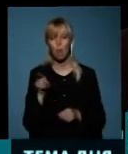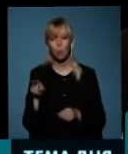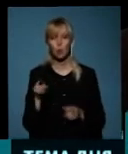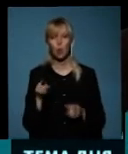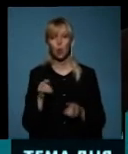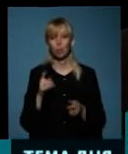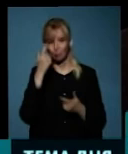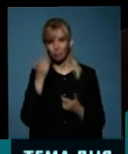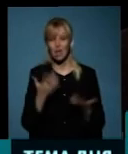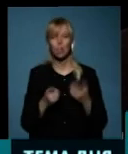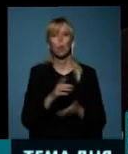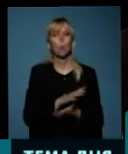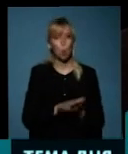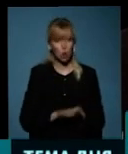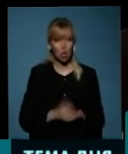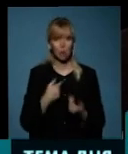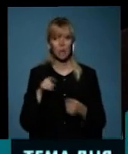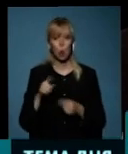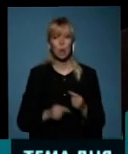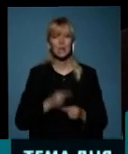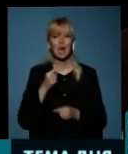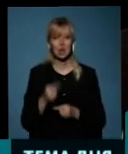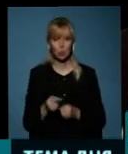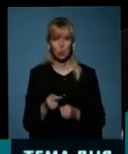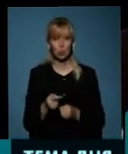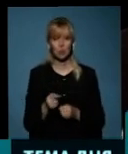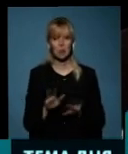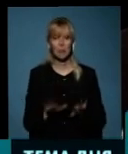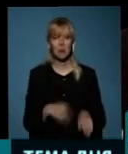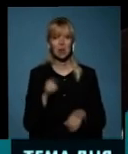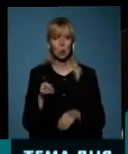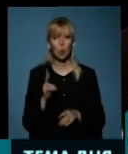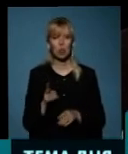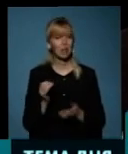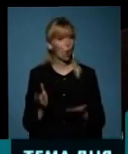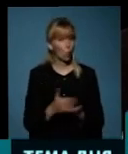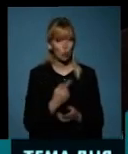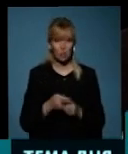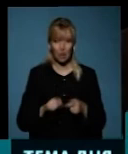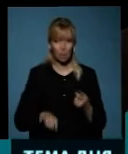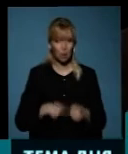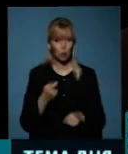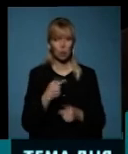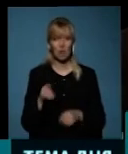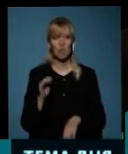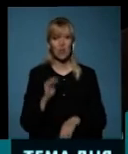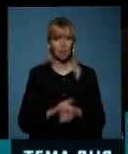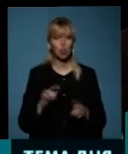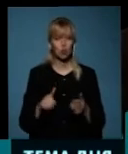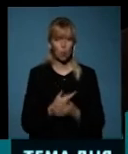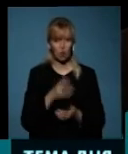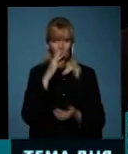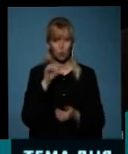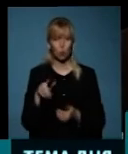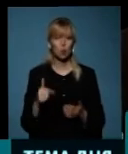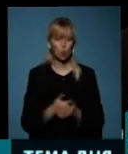виносимо припис. Якщо в подальшому ми його на наступний, там, після того, як він не усунув це порушення, і ми його виявляємо знову на маршруті, і в